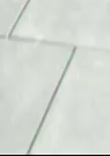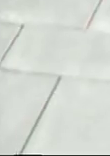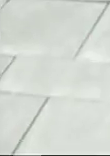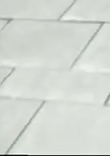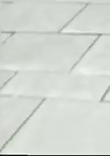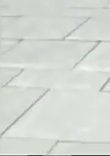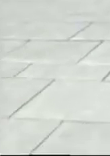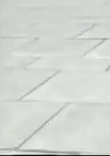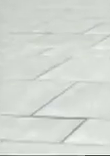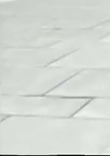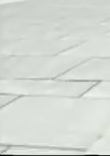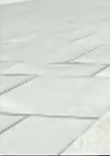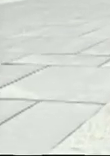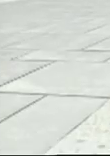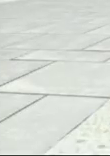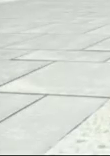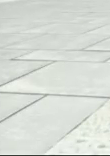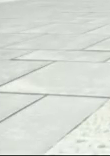אישית.